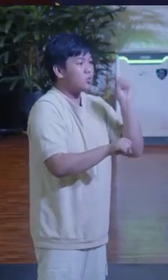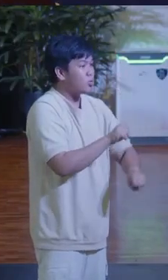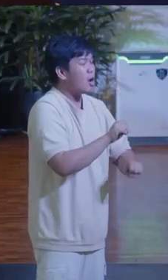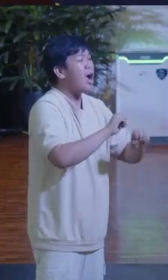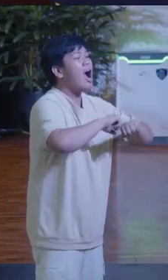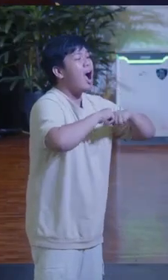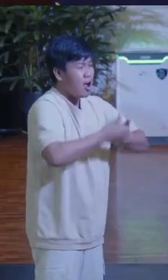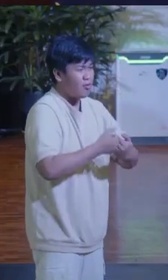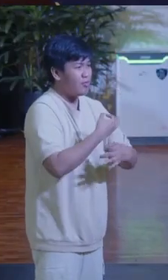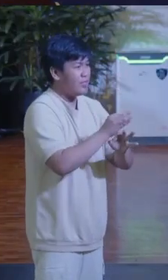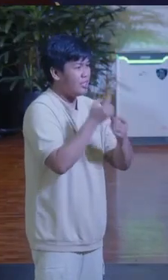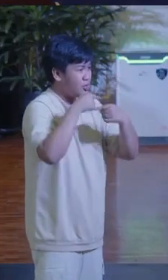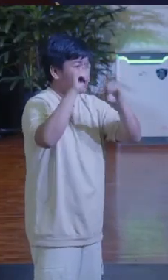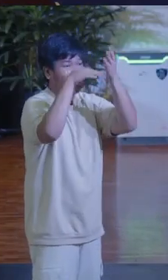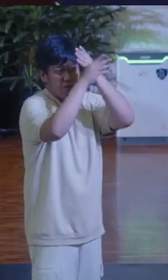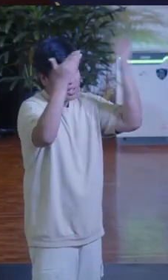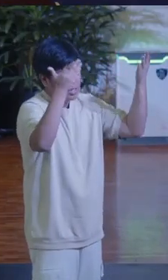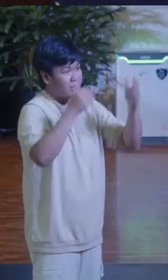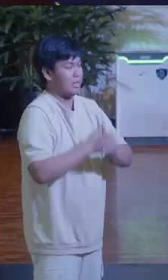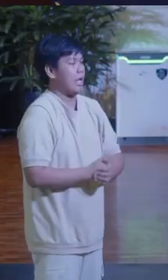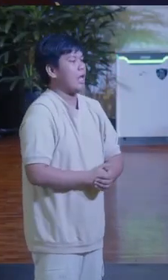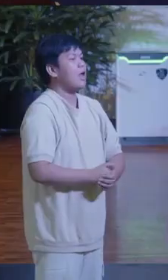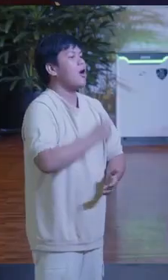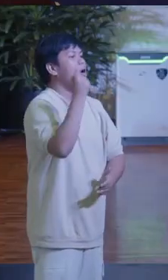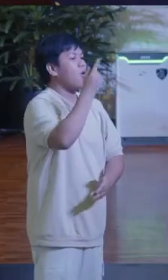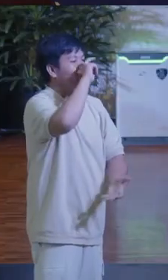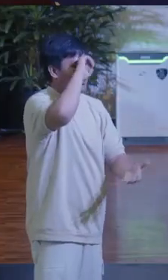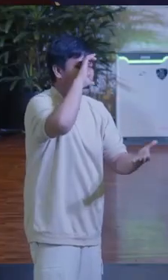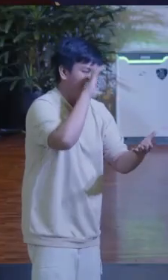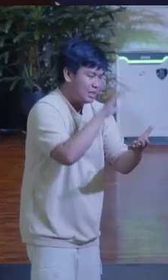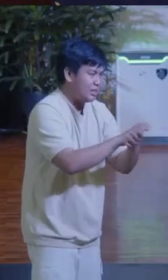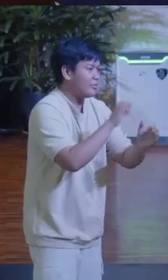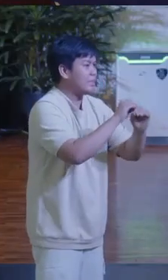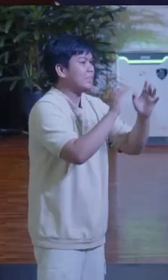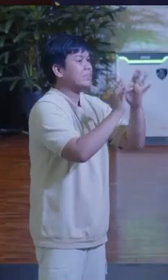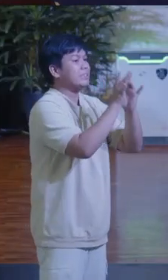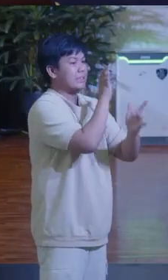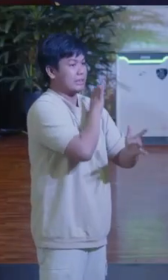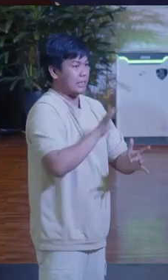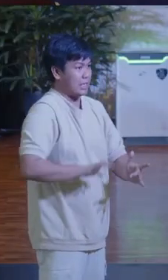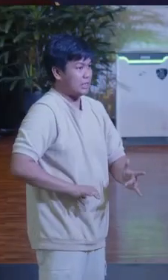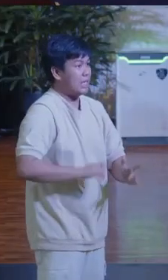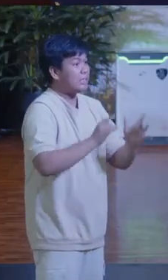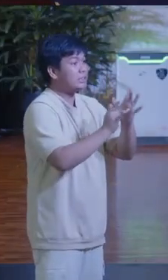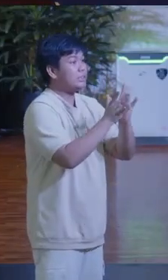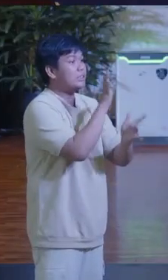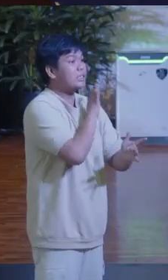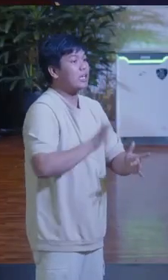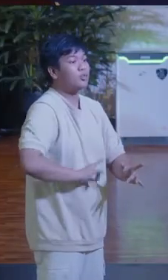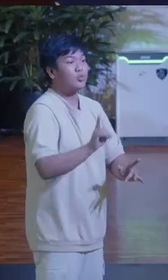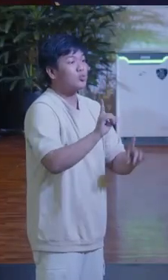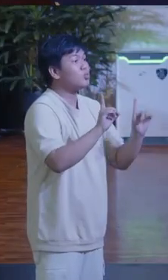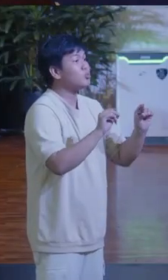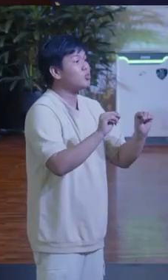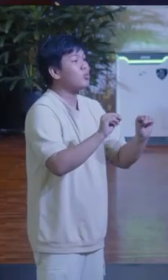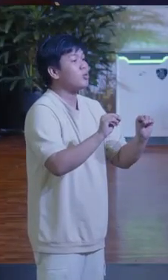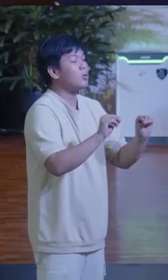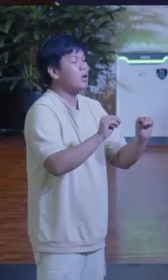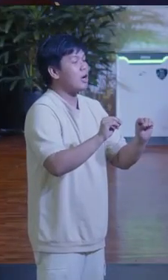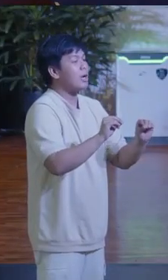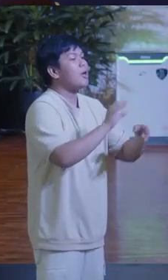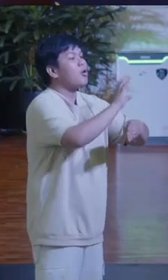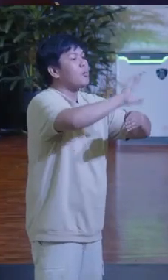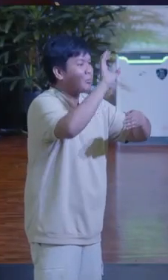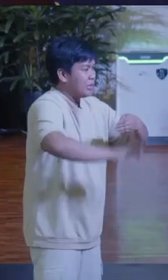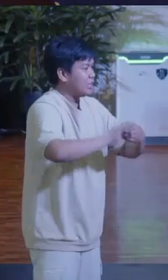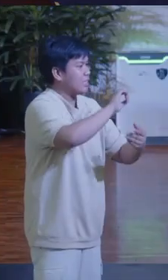isang tagapagligtas na siyang tutupad ng batas, na siyang magbabayad ng ating